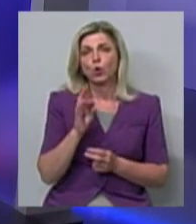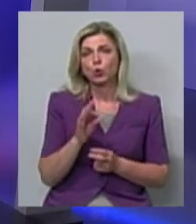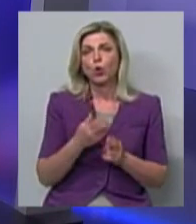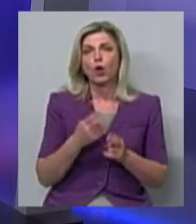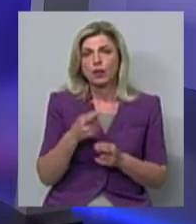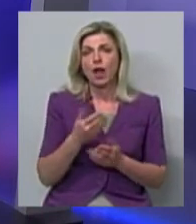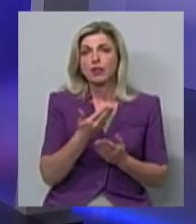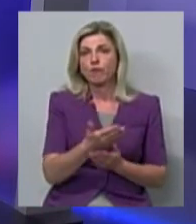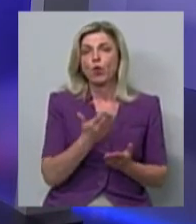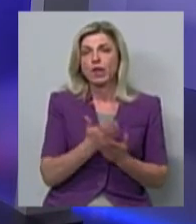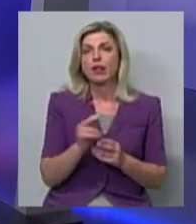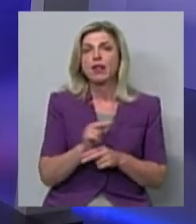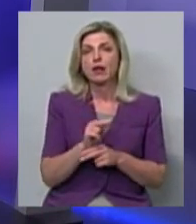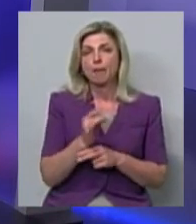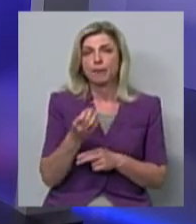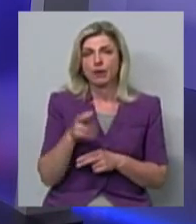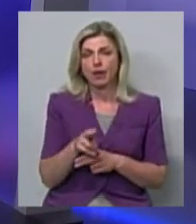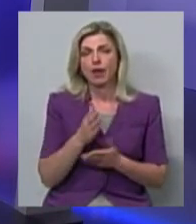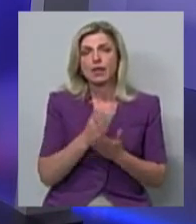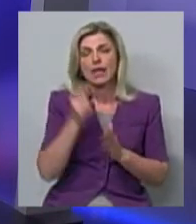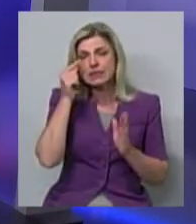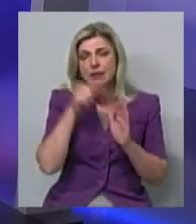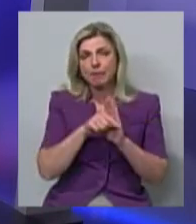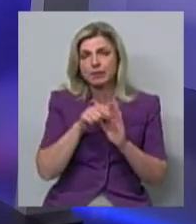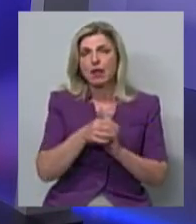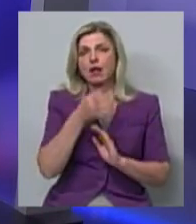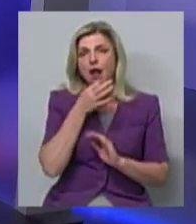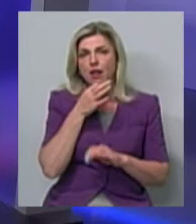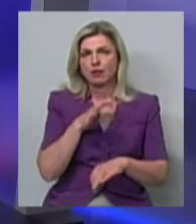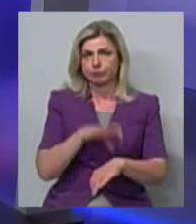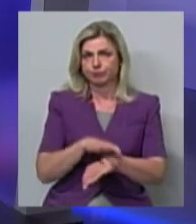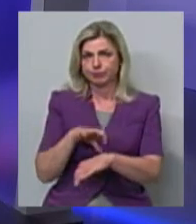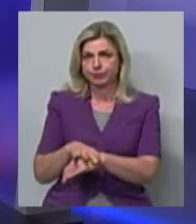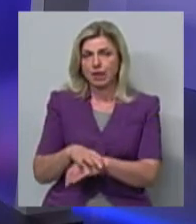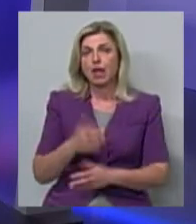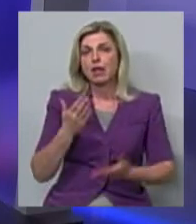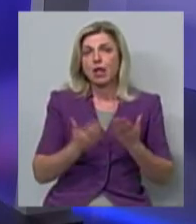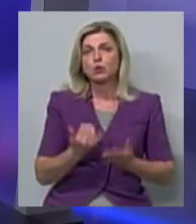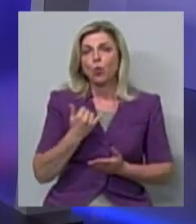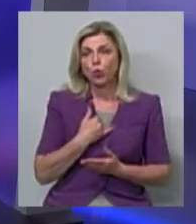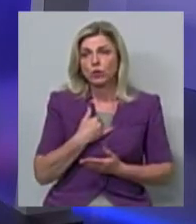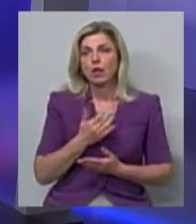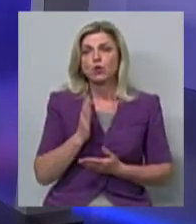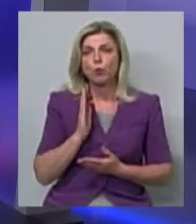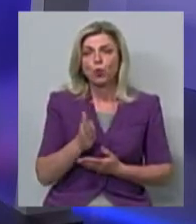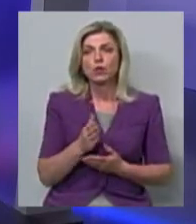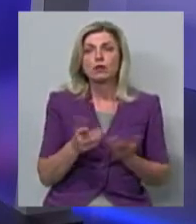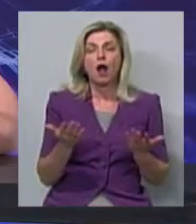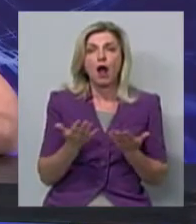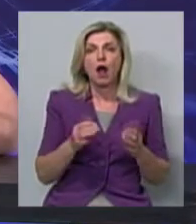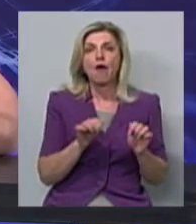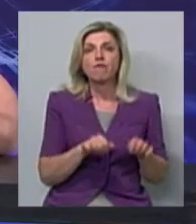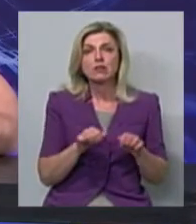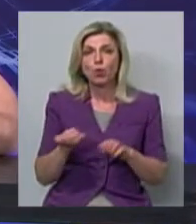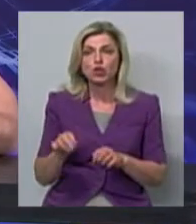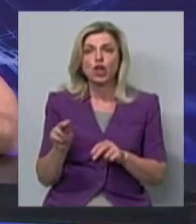есть терапия. Там имеет смысл раннее выявление этого заболевания. Если у нас будет какая-то возможность лечить этих